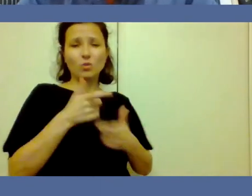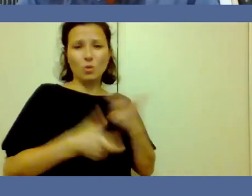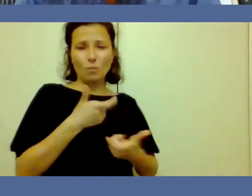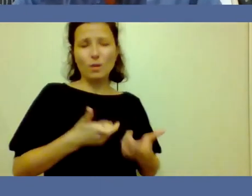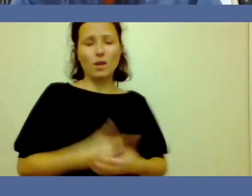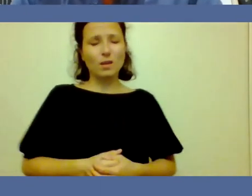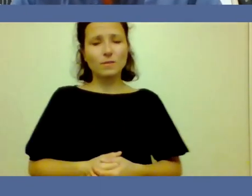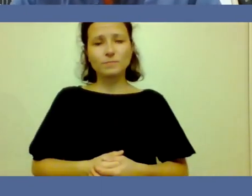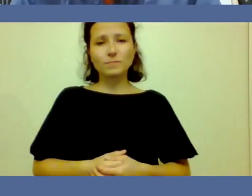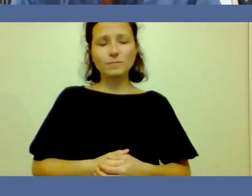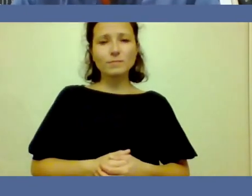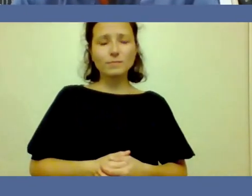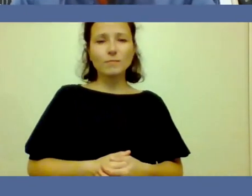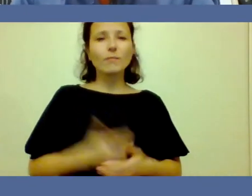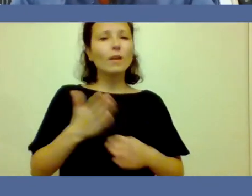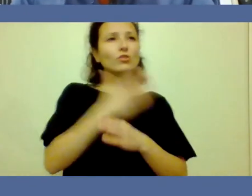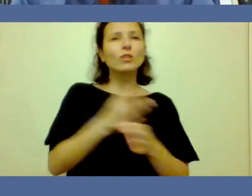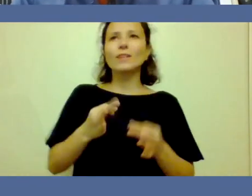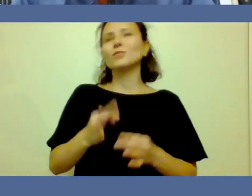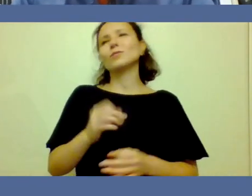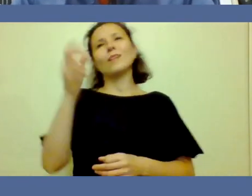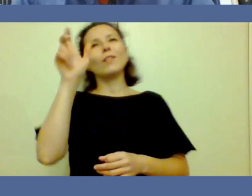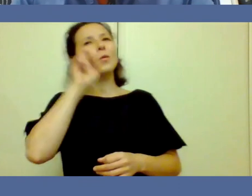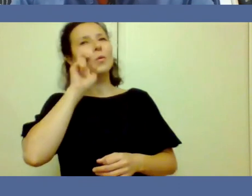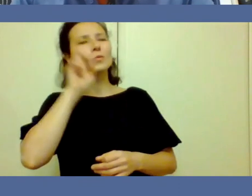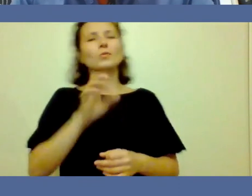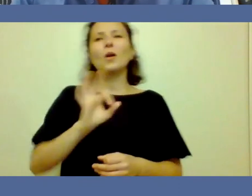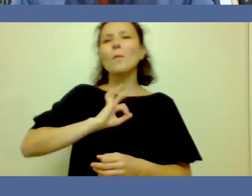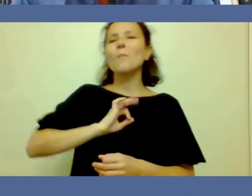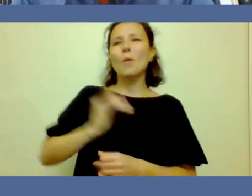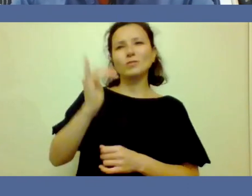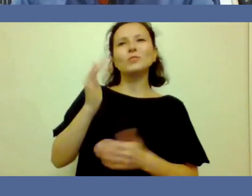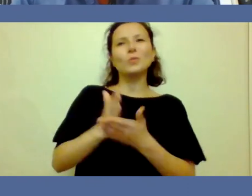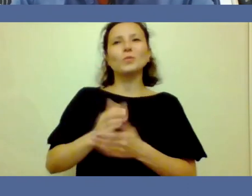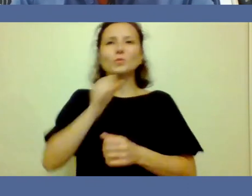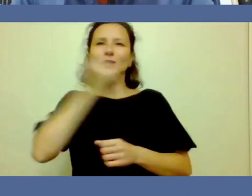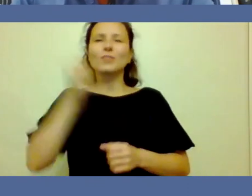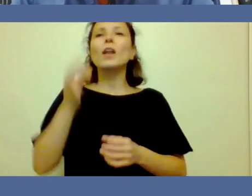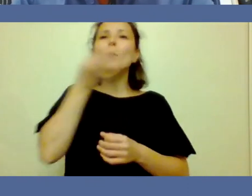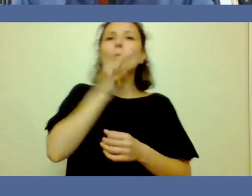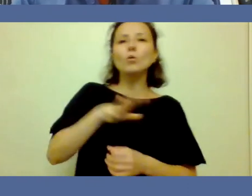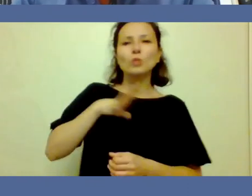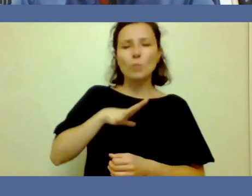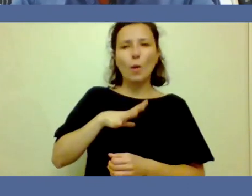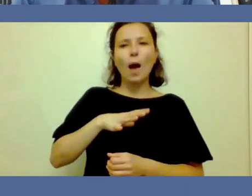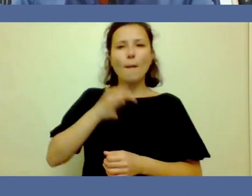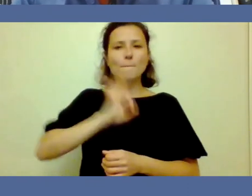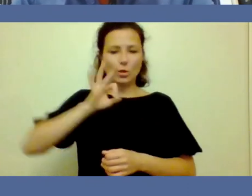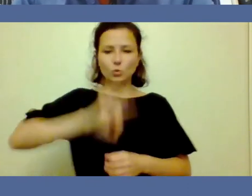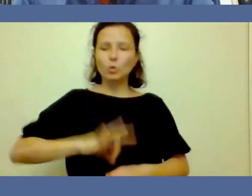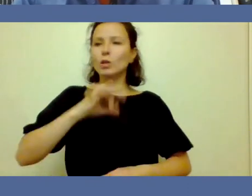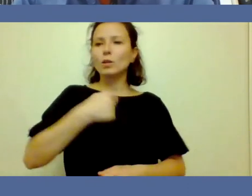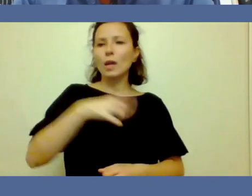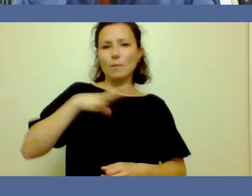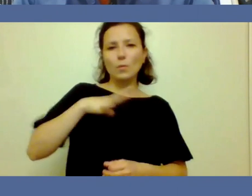wie pan, wcześniej, teraz to jest w ogóle luksus, dlatego że moje dziecko już jest starsze, ale jak była młodsza moja córka, to ja pisałam w